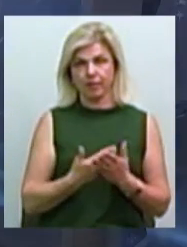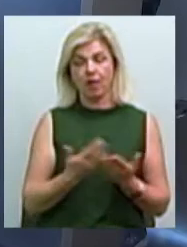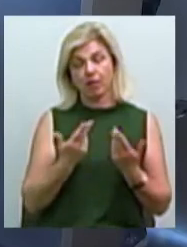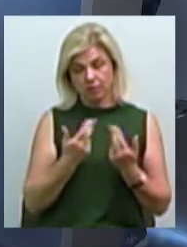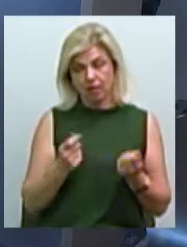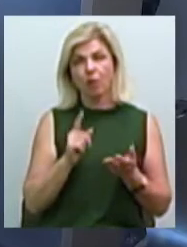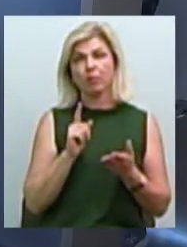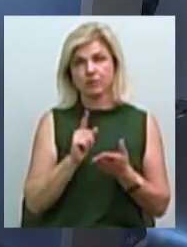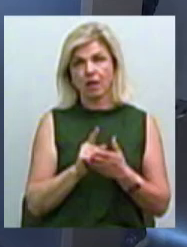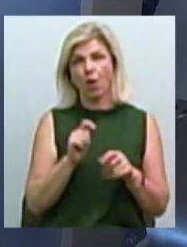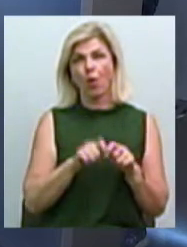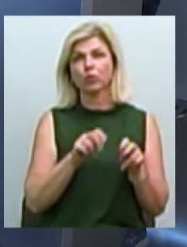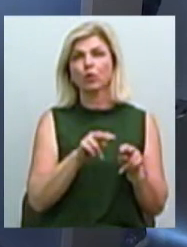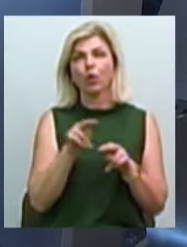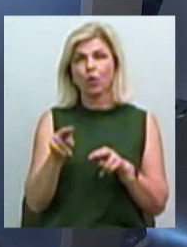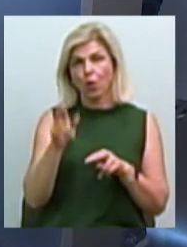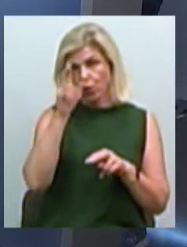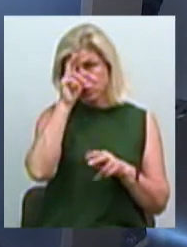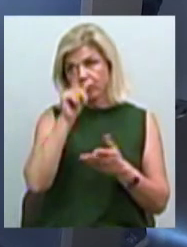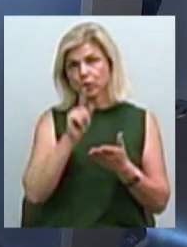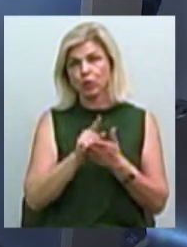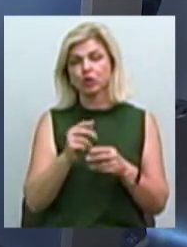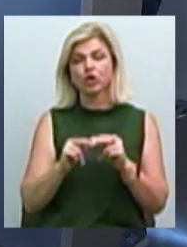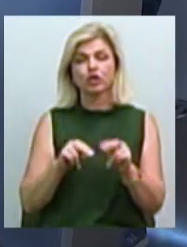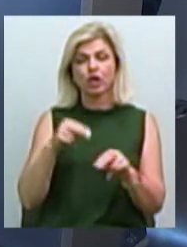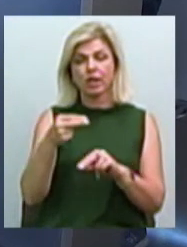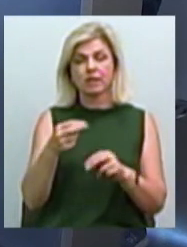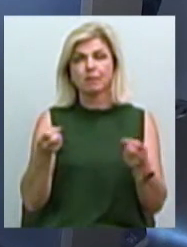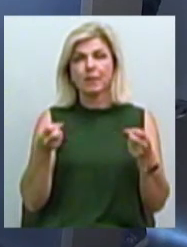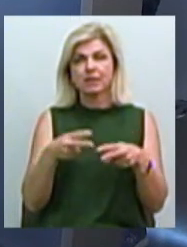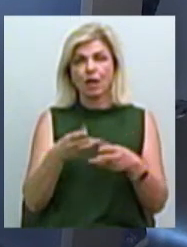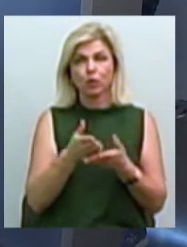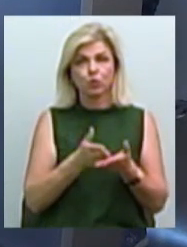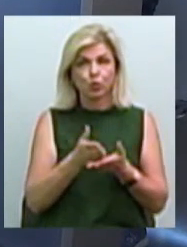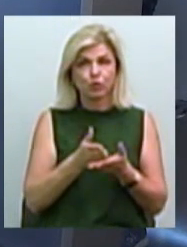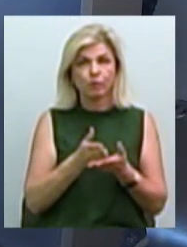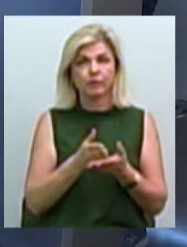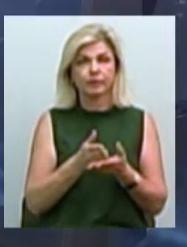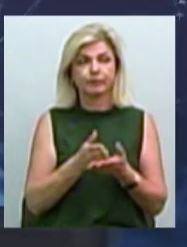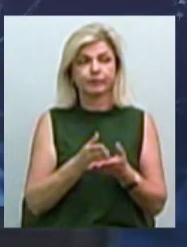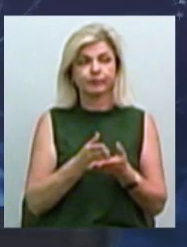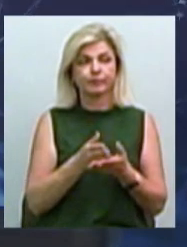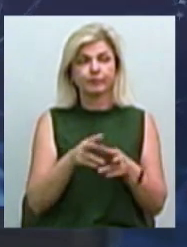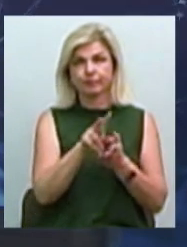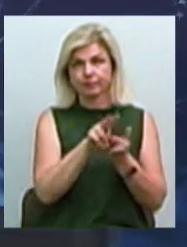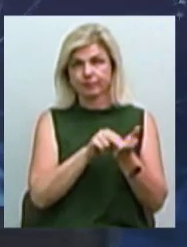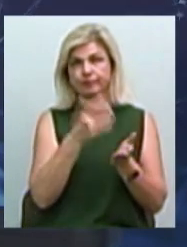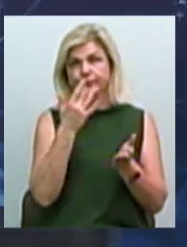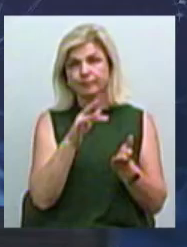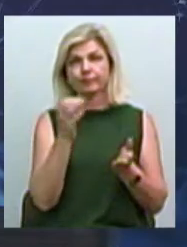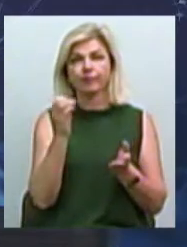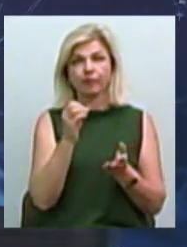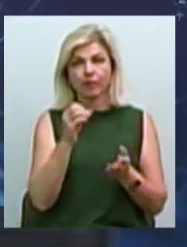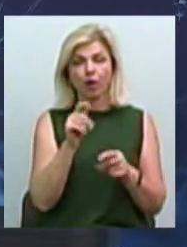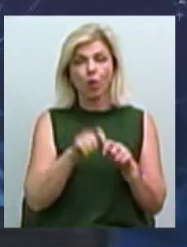потому что это государство должно через специальные службы, как это сделано в Европе и Америке, контролировать. И